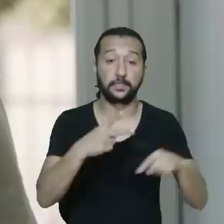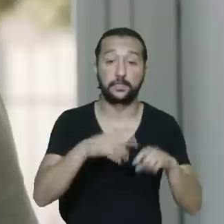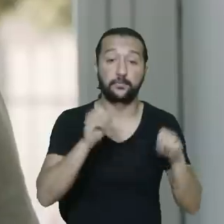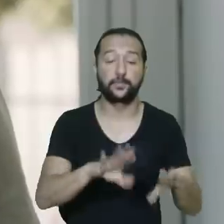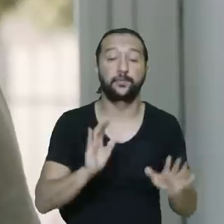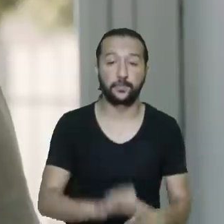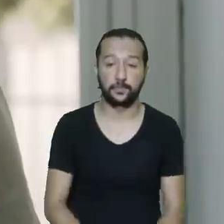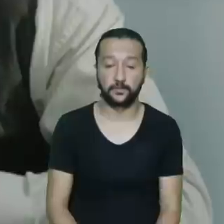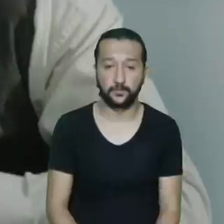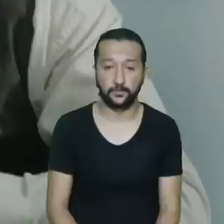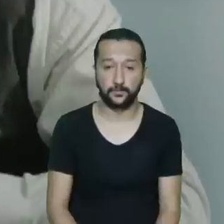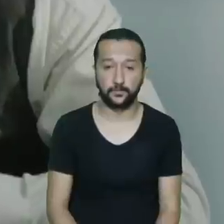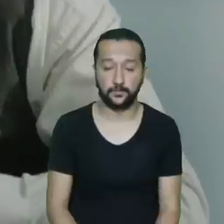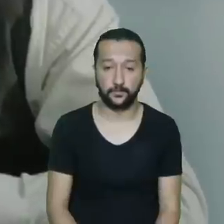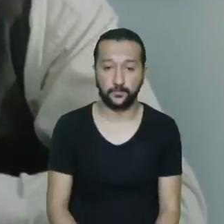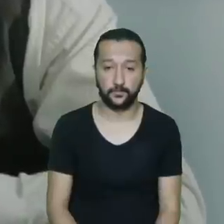bırakmayacağız.